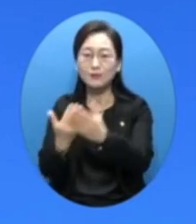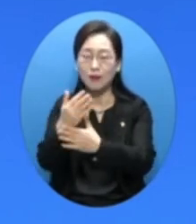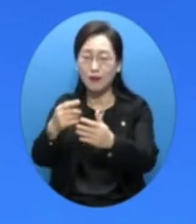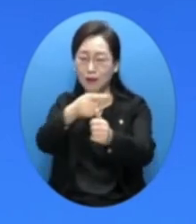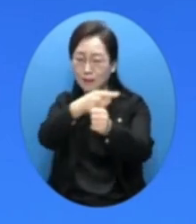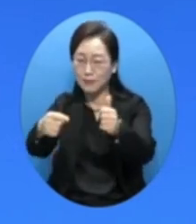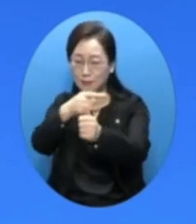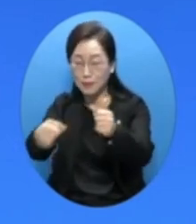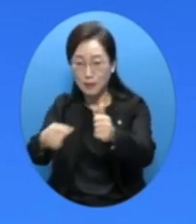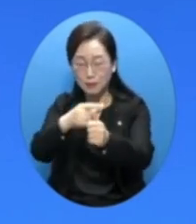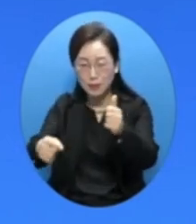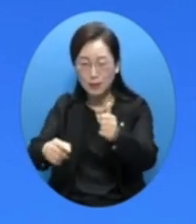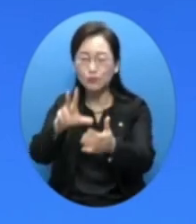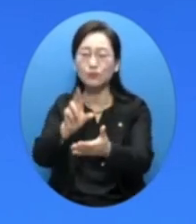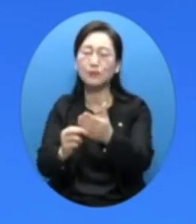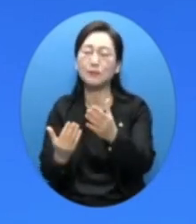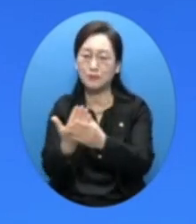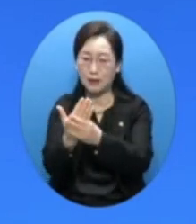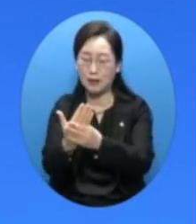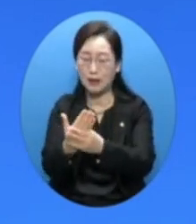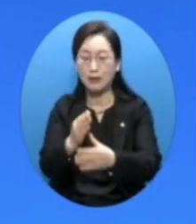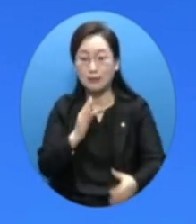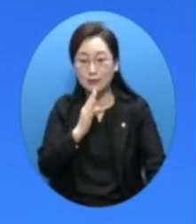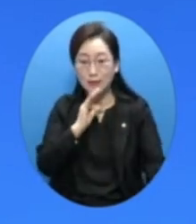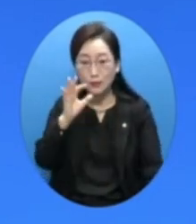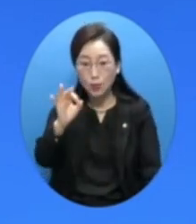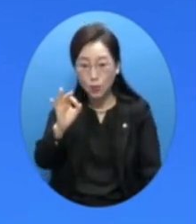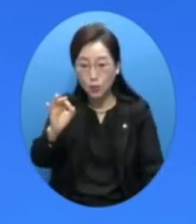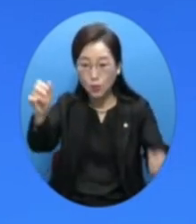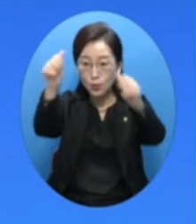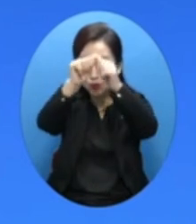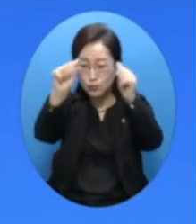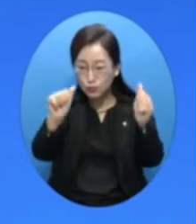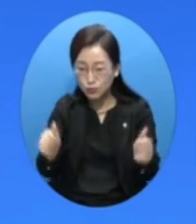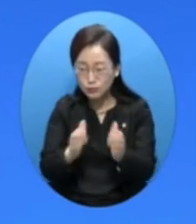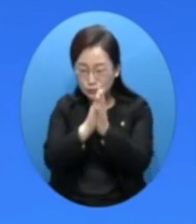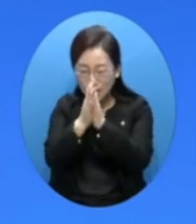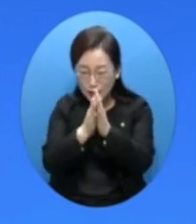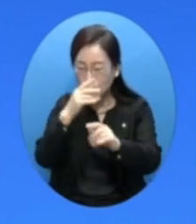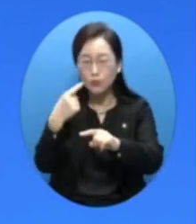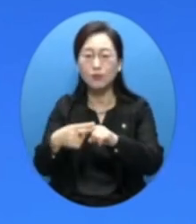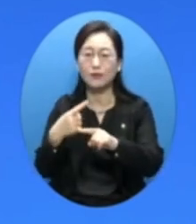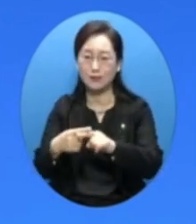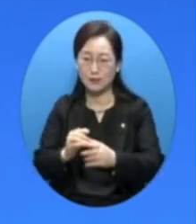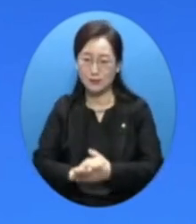사건까지 생겨난 것을 보면 돈이 실제로 우리 우상인 것만은 틀림이 없습니다